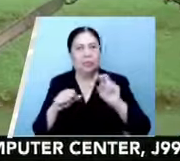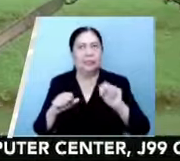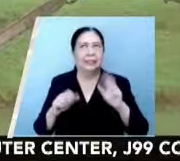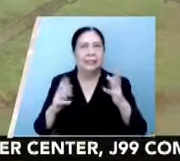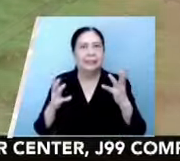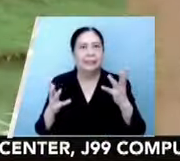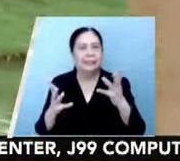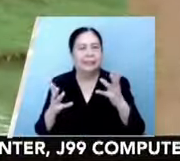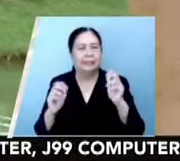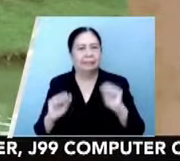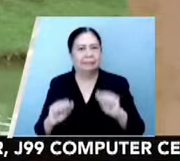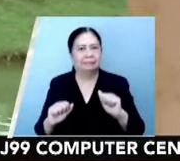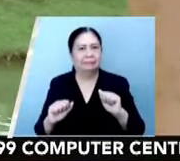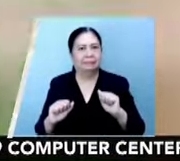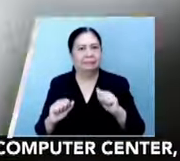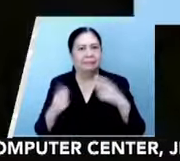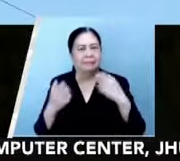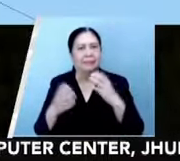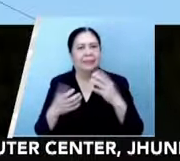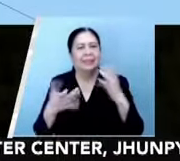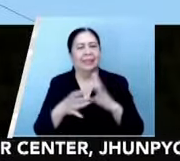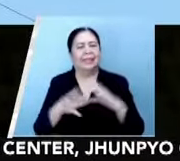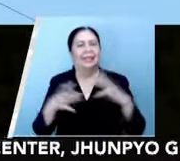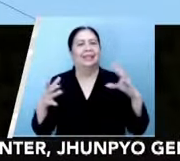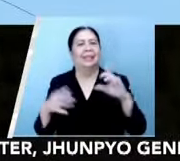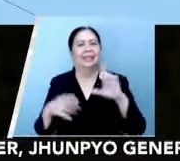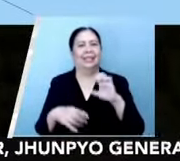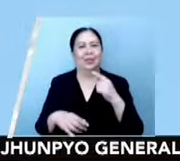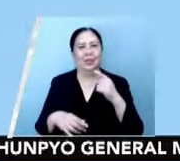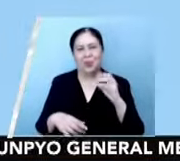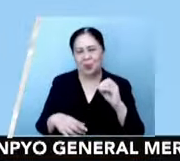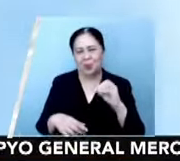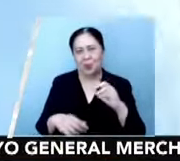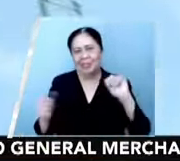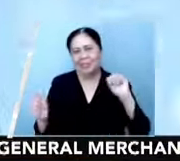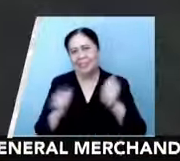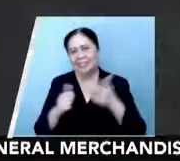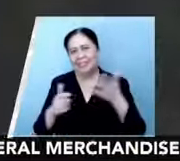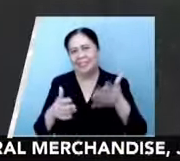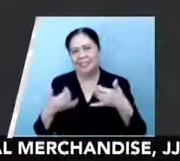kang mag-let go. Let's change the game and try drop zone!